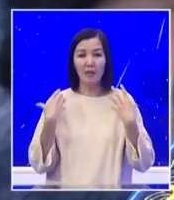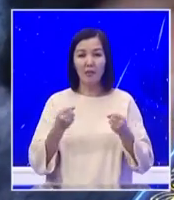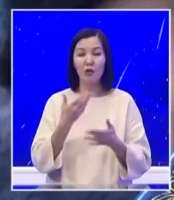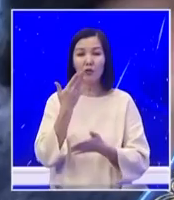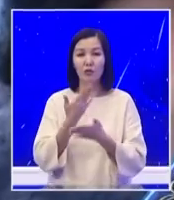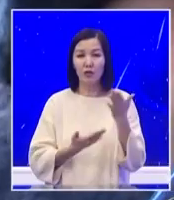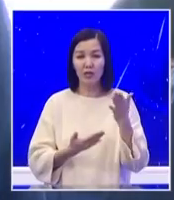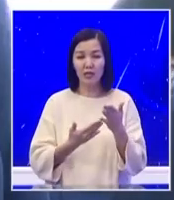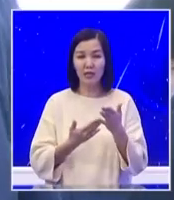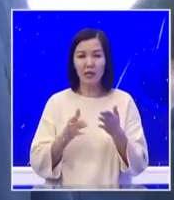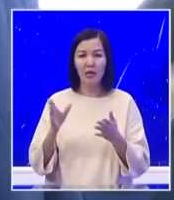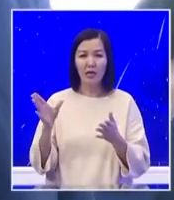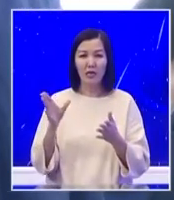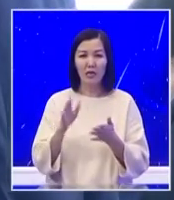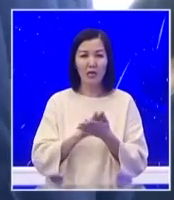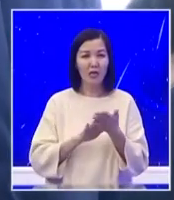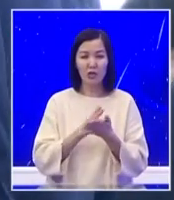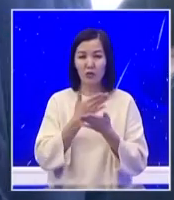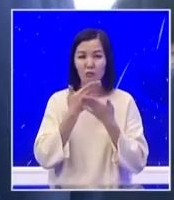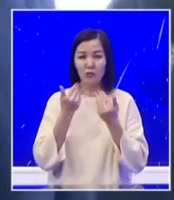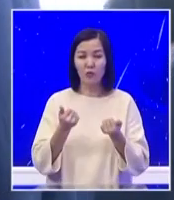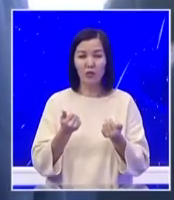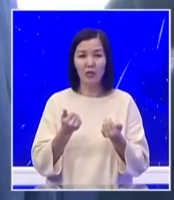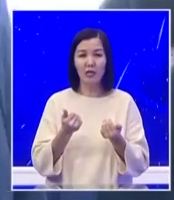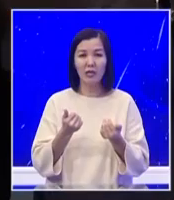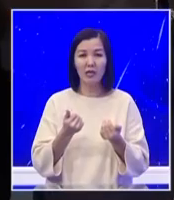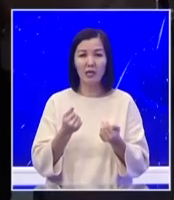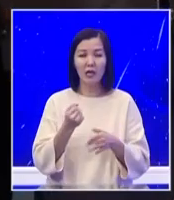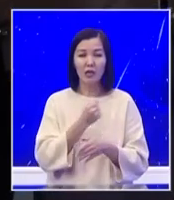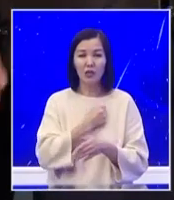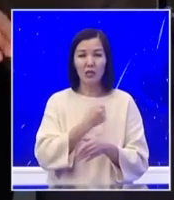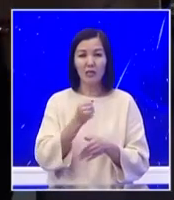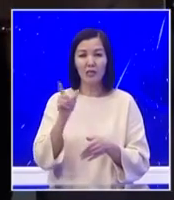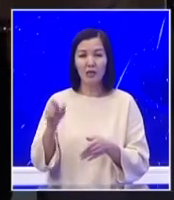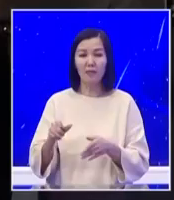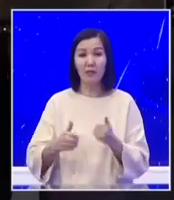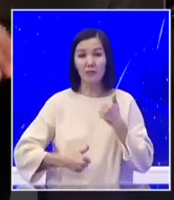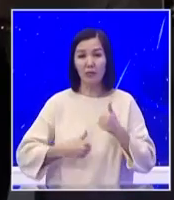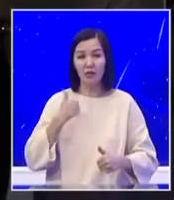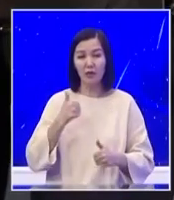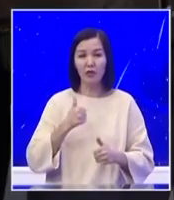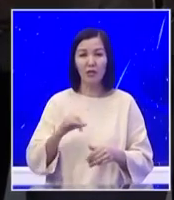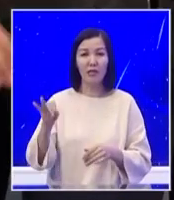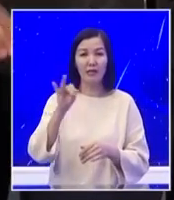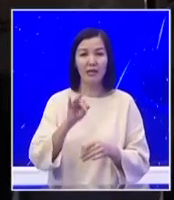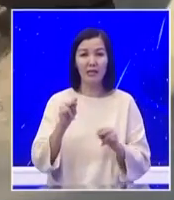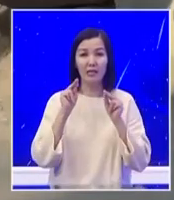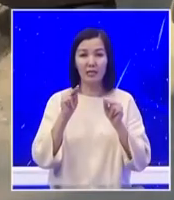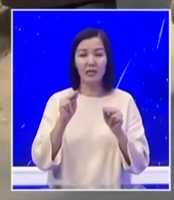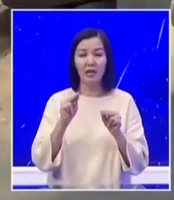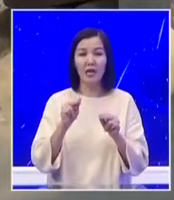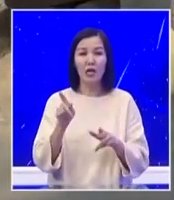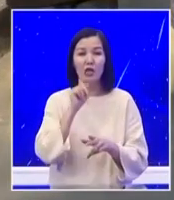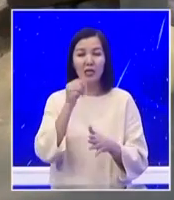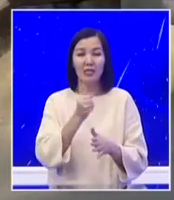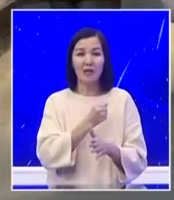сұрасар, ескі көздерде жоқтың қасы. Жерлестері болса, женіс сарбазын мақтан тұтады. Тарихтың тірі шежіресі санайды. Жас сарбаздар